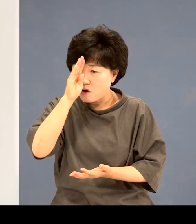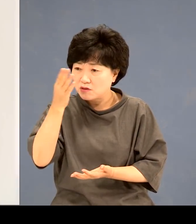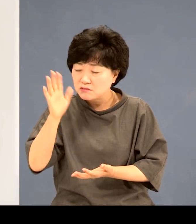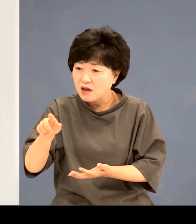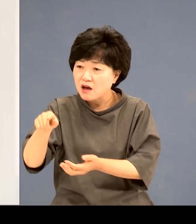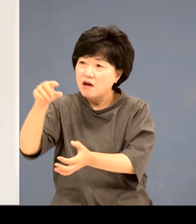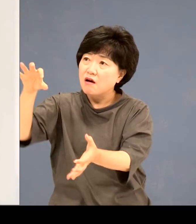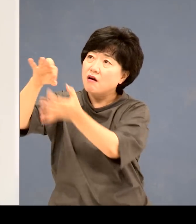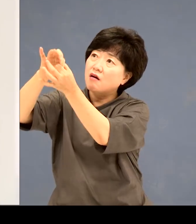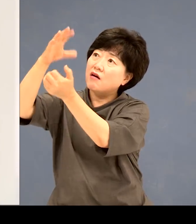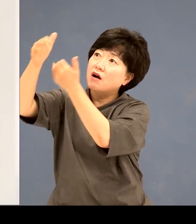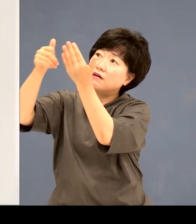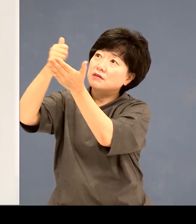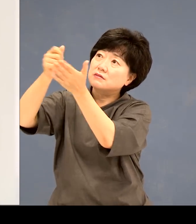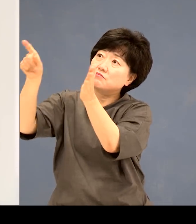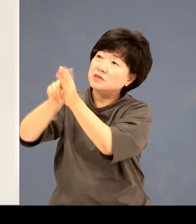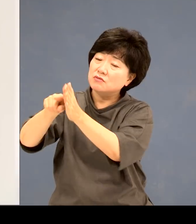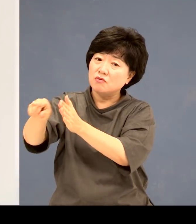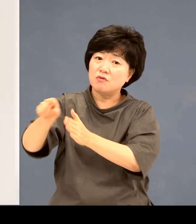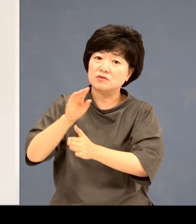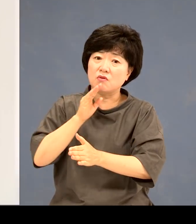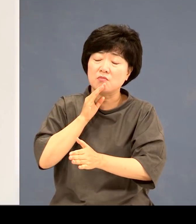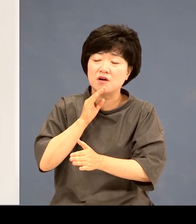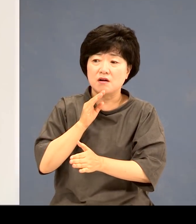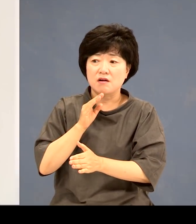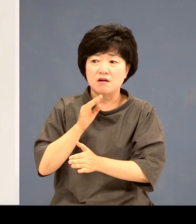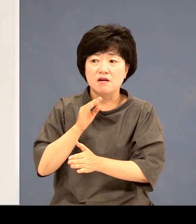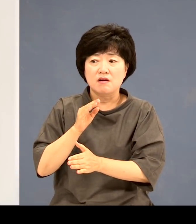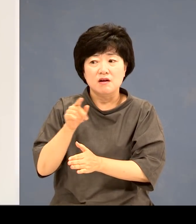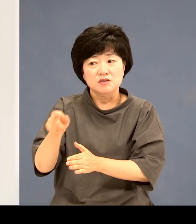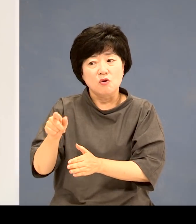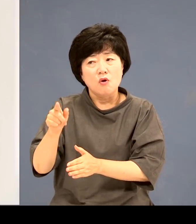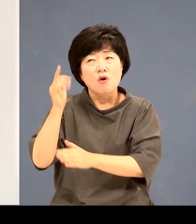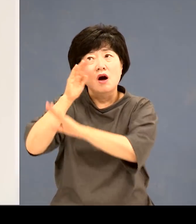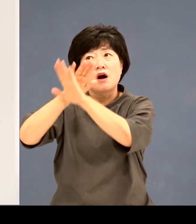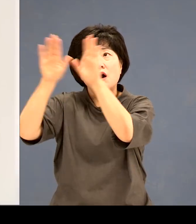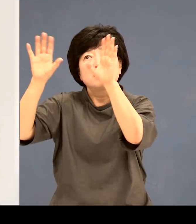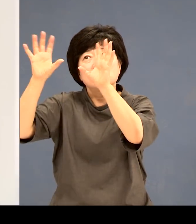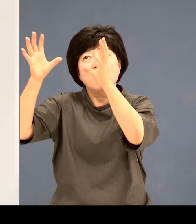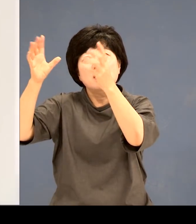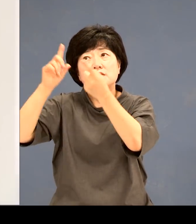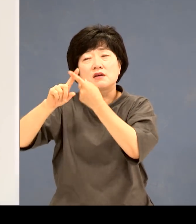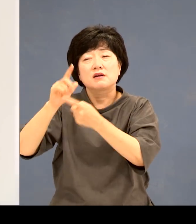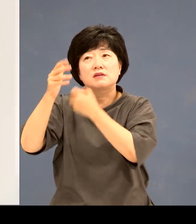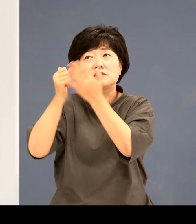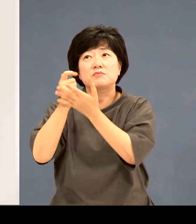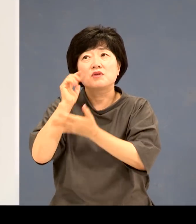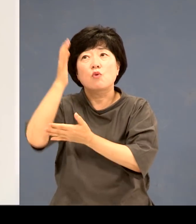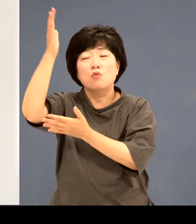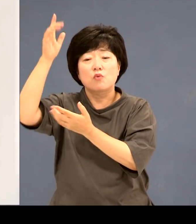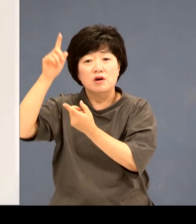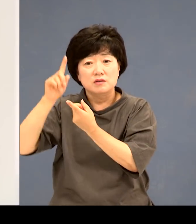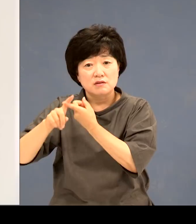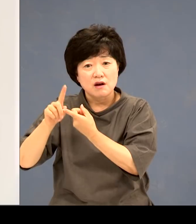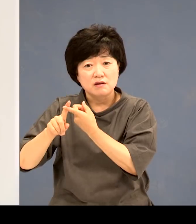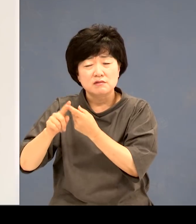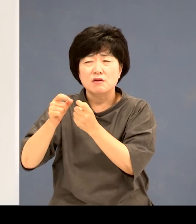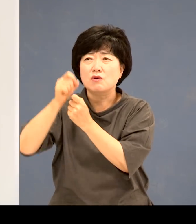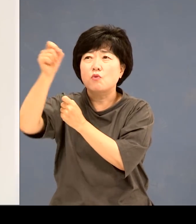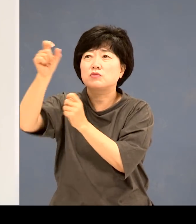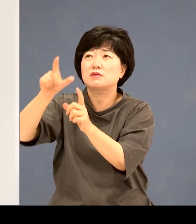오히려 저분들이 믿는 하나님, 저분들이 그렇게 생각하는 그 하늘나라, 하나님의